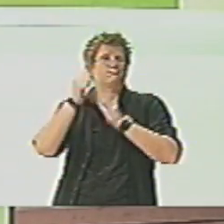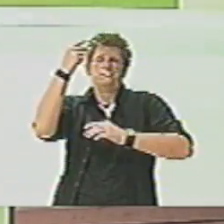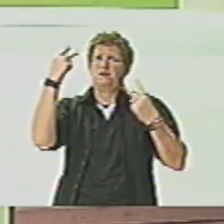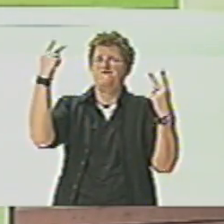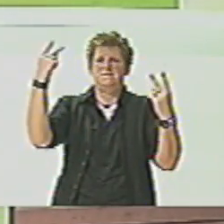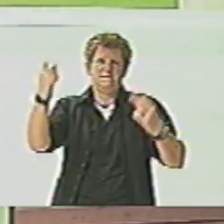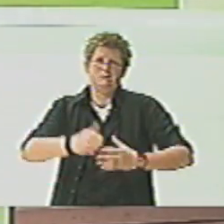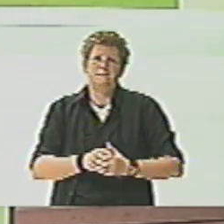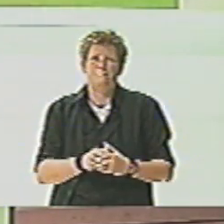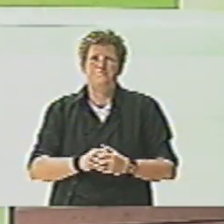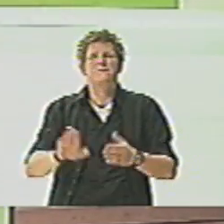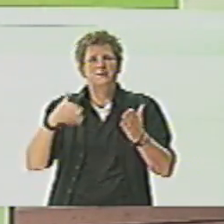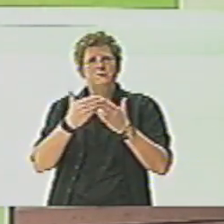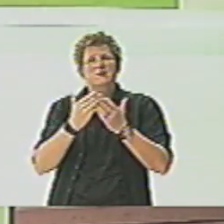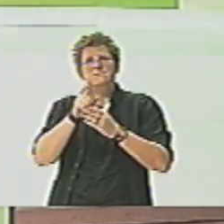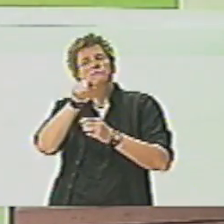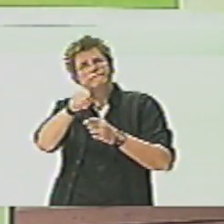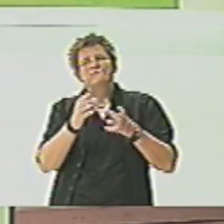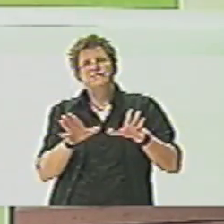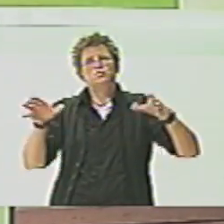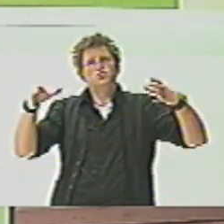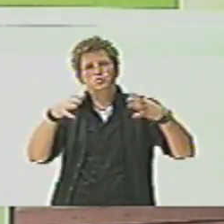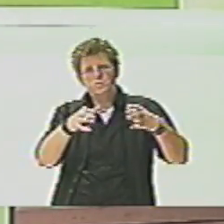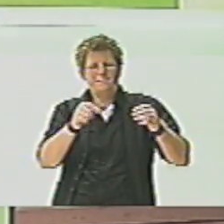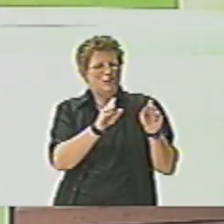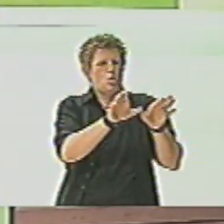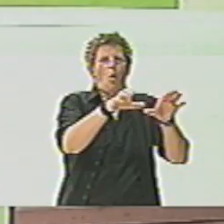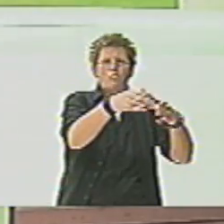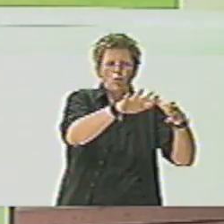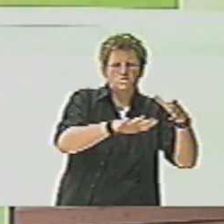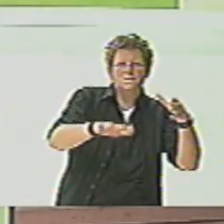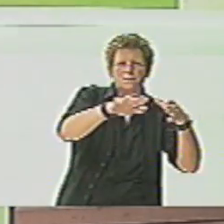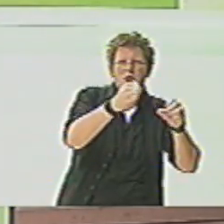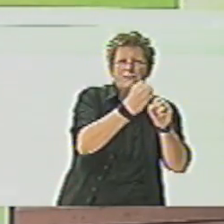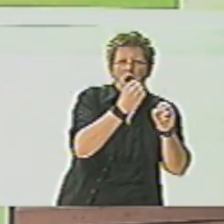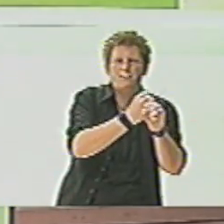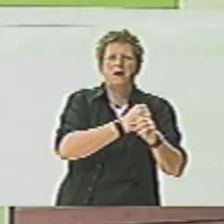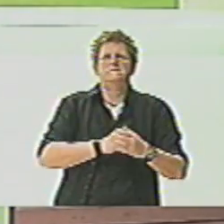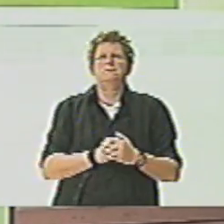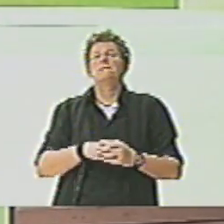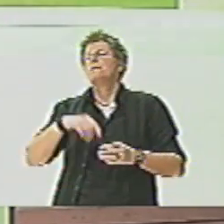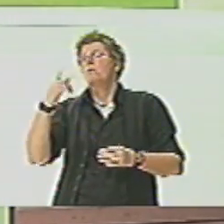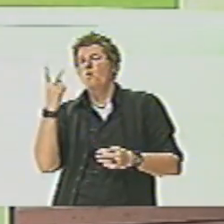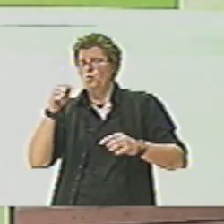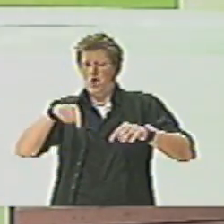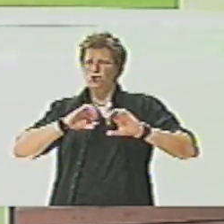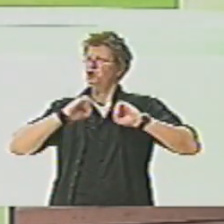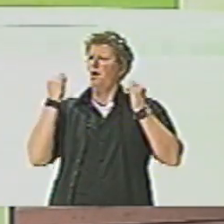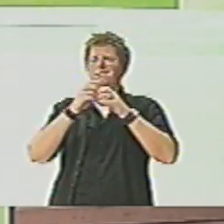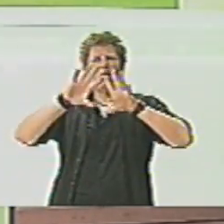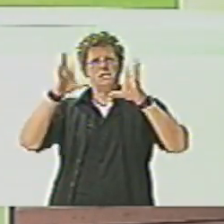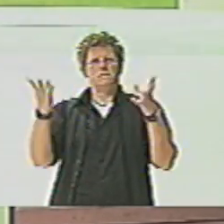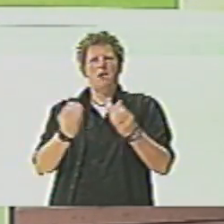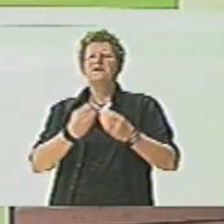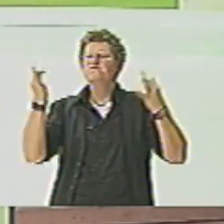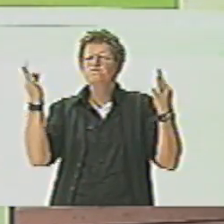das Funktionieren unseres Gemeinwesens vor Ort in den Kommunen, ist Voraussetzung für das Funktionieren unseres Staates. Wir brauchen